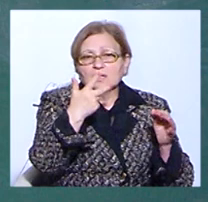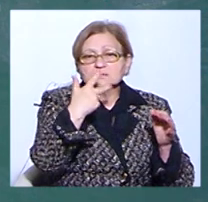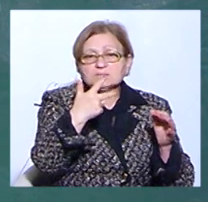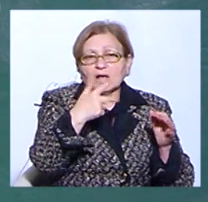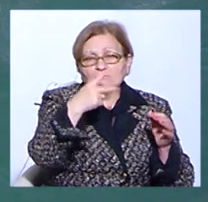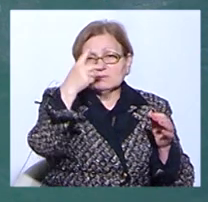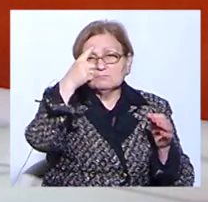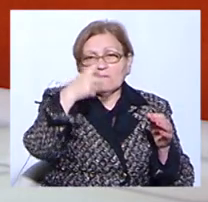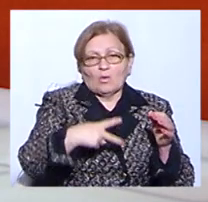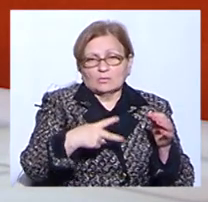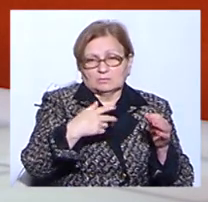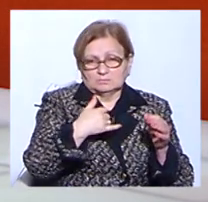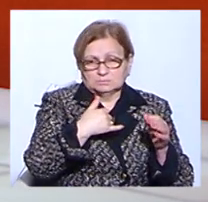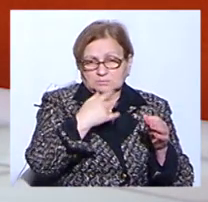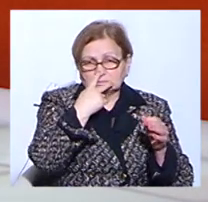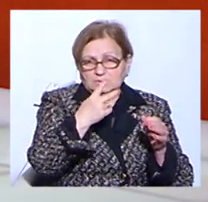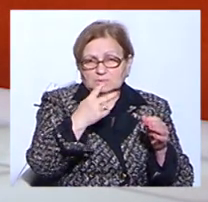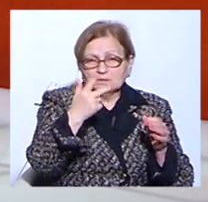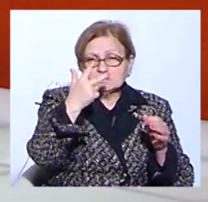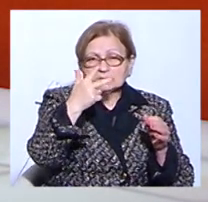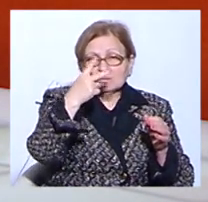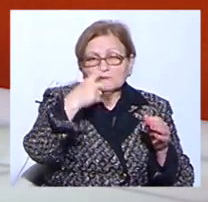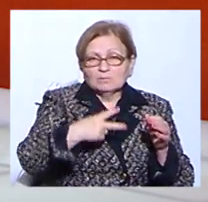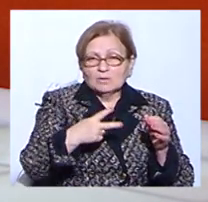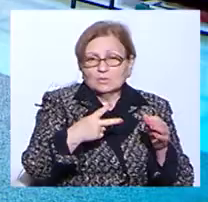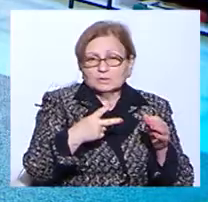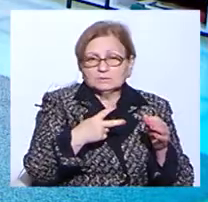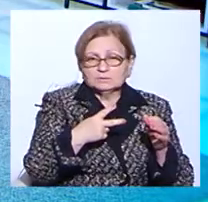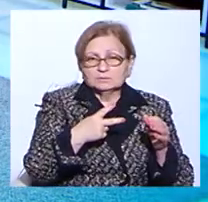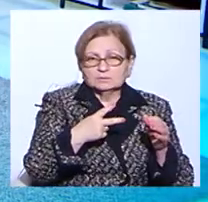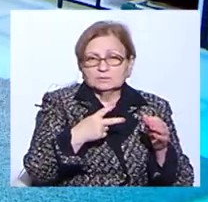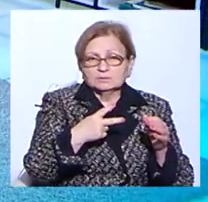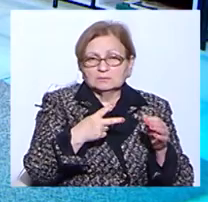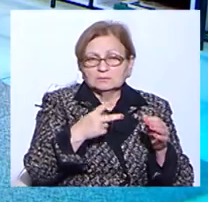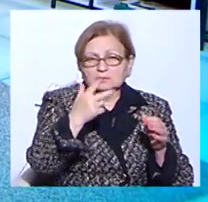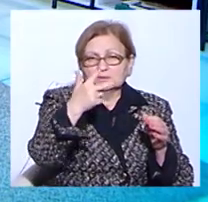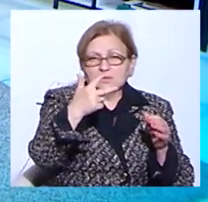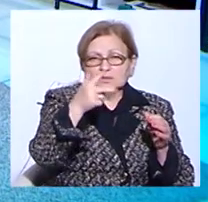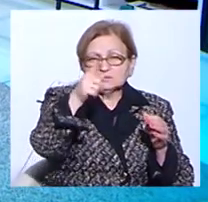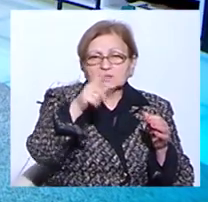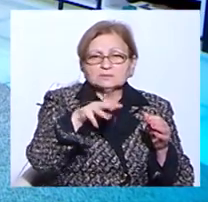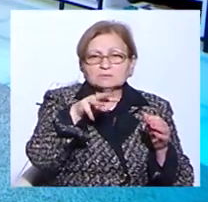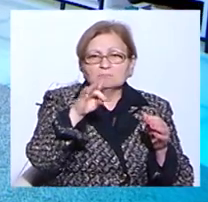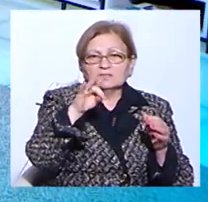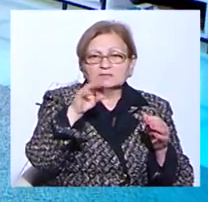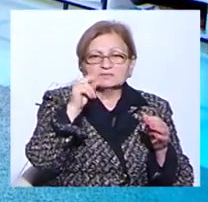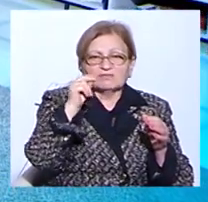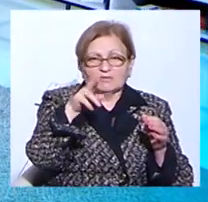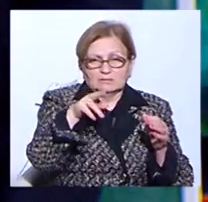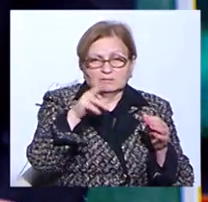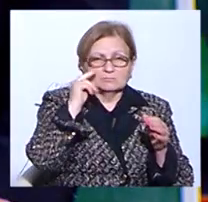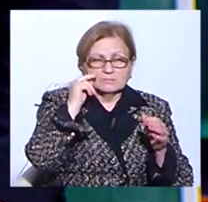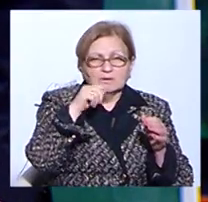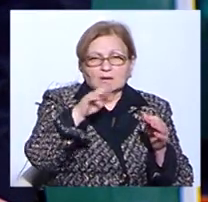3 მეორედი. ხედავთ 3 მეორედი. აი 3 მიჩვენებს მრიცხველს. 2